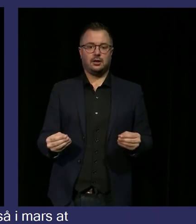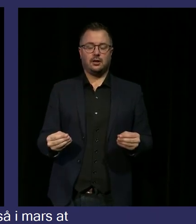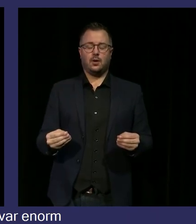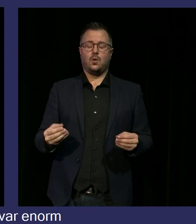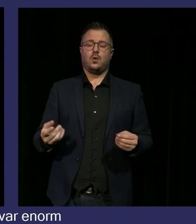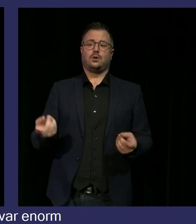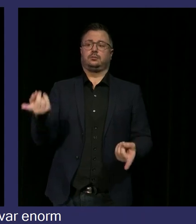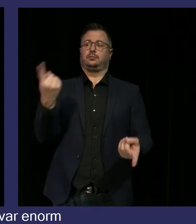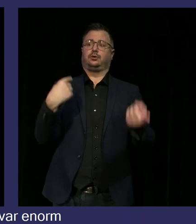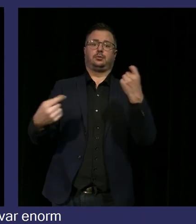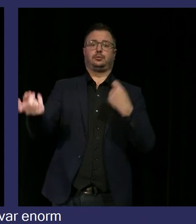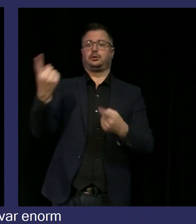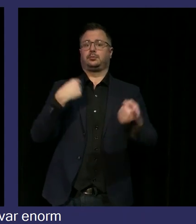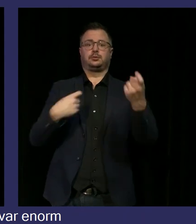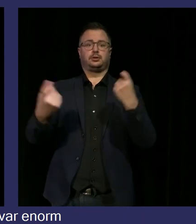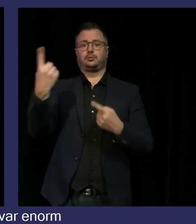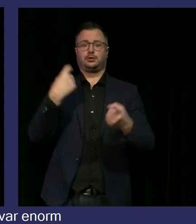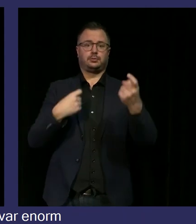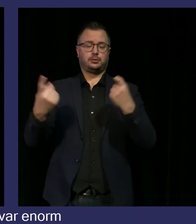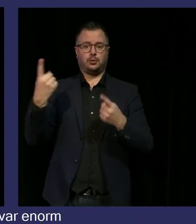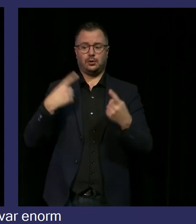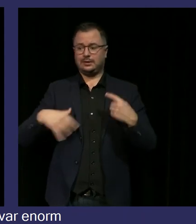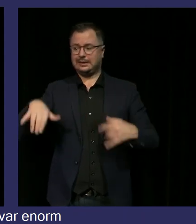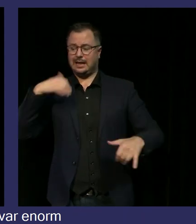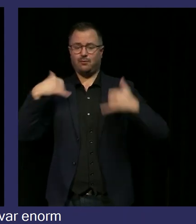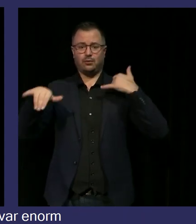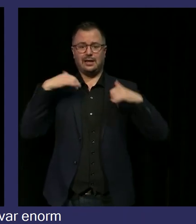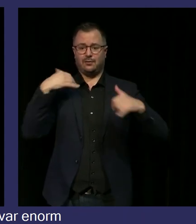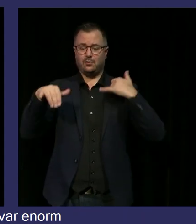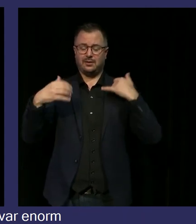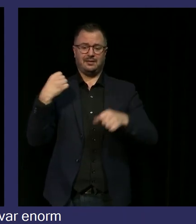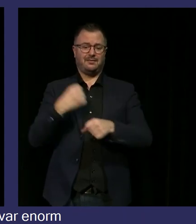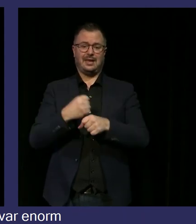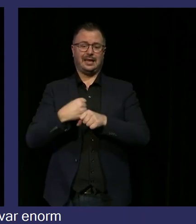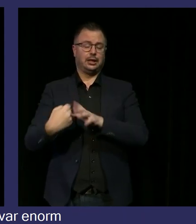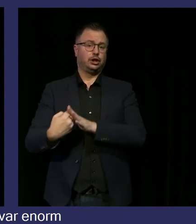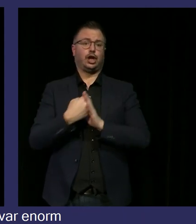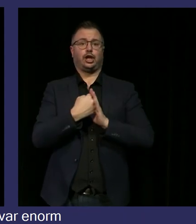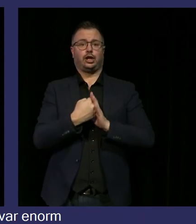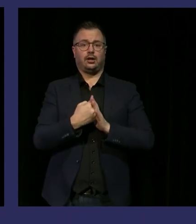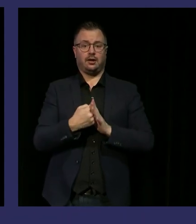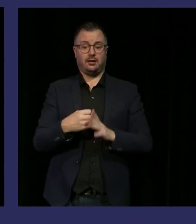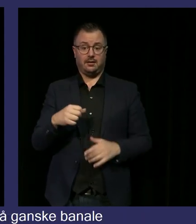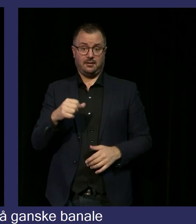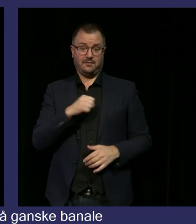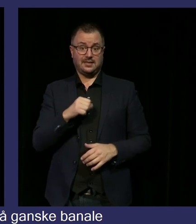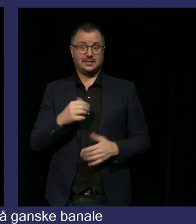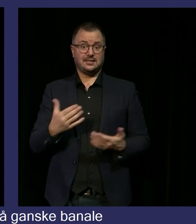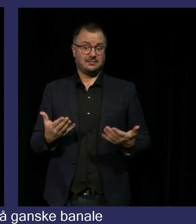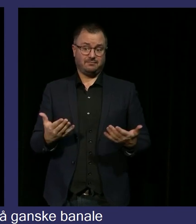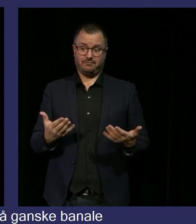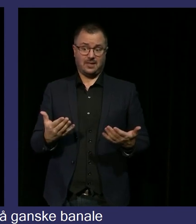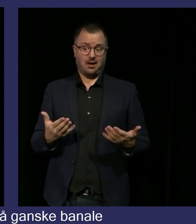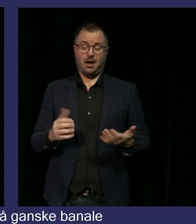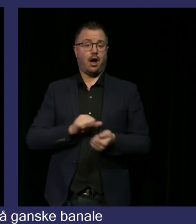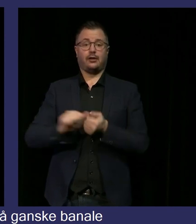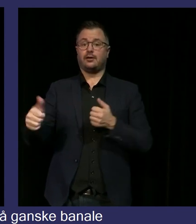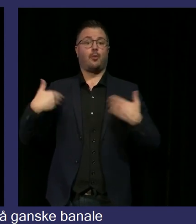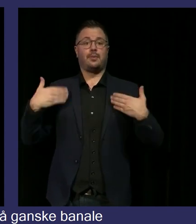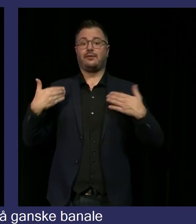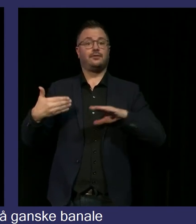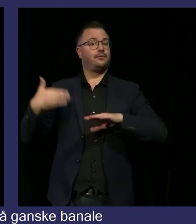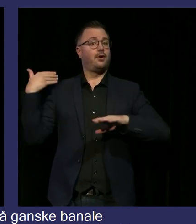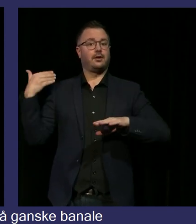med spørsmål. Altså, alle telefonlinjer var sprengt. Det var enorm pågang. Aldri opplevd maken. Og da måtte vi rett og slett ut og svare